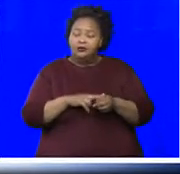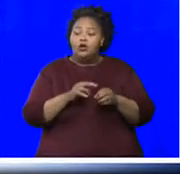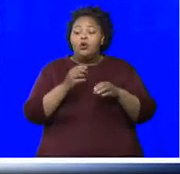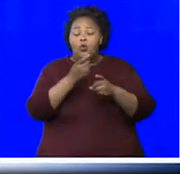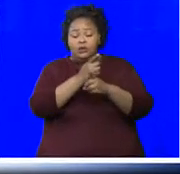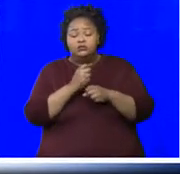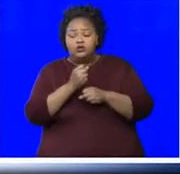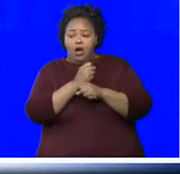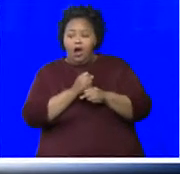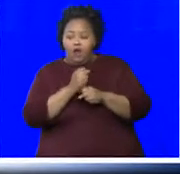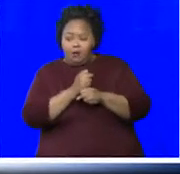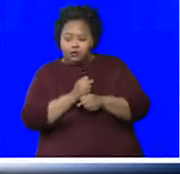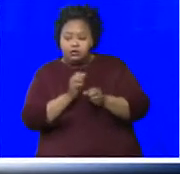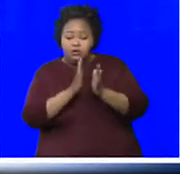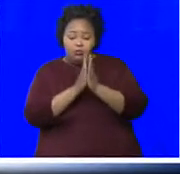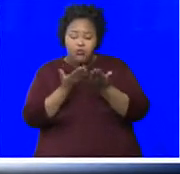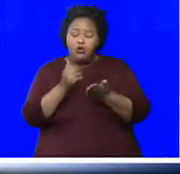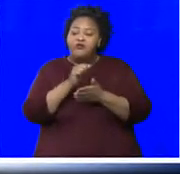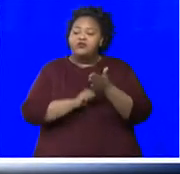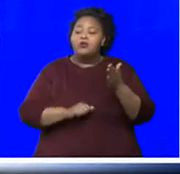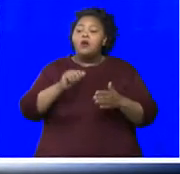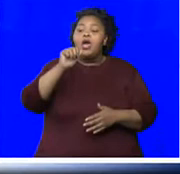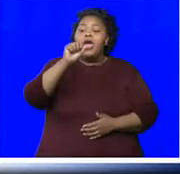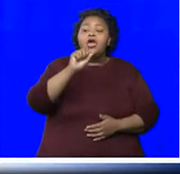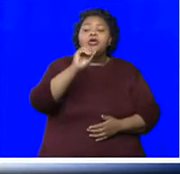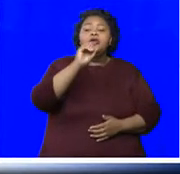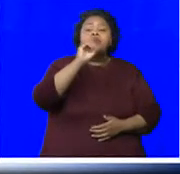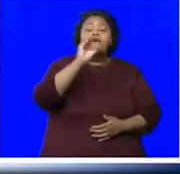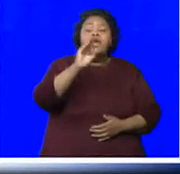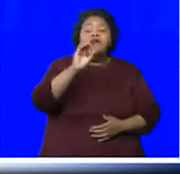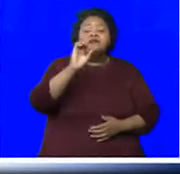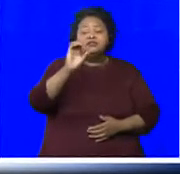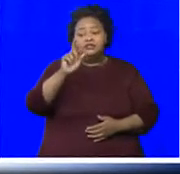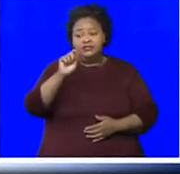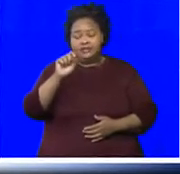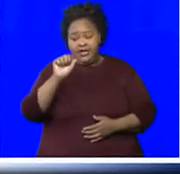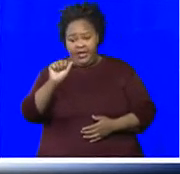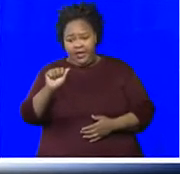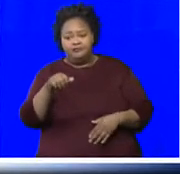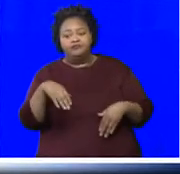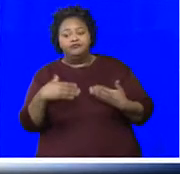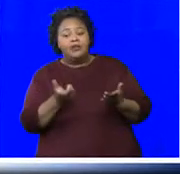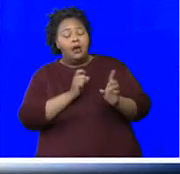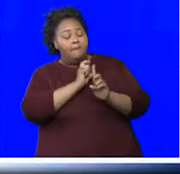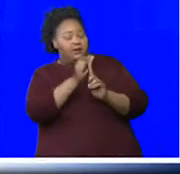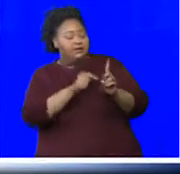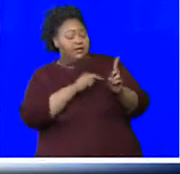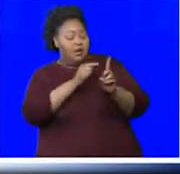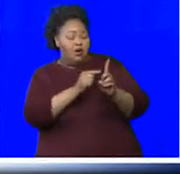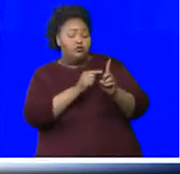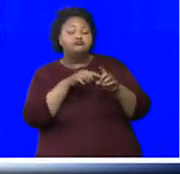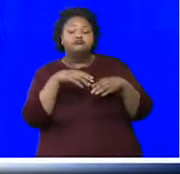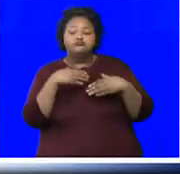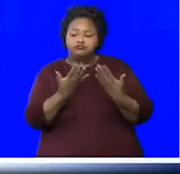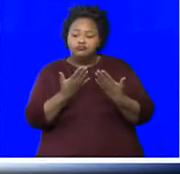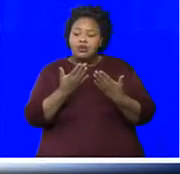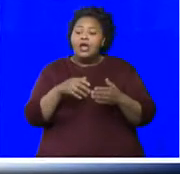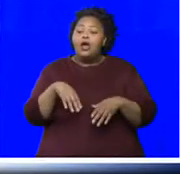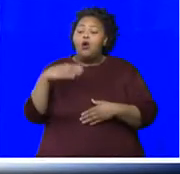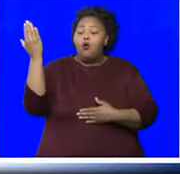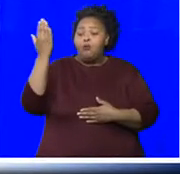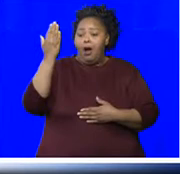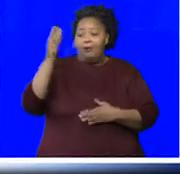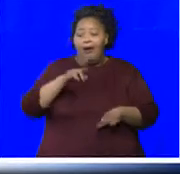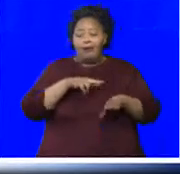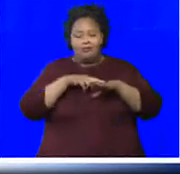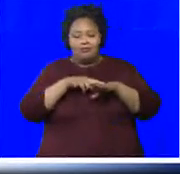book yaka-African Free Continental Trade Area. Indvuna-ke yethule inkulumo lapho beyimelele inhlangano